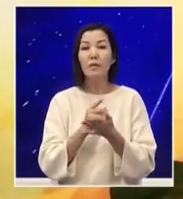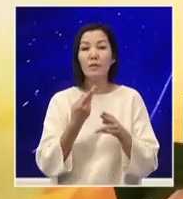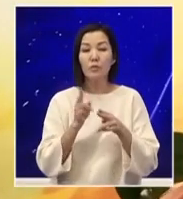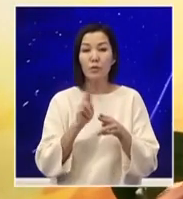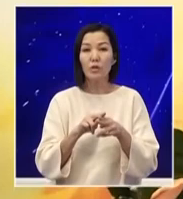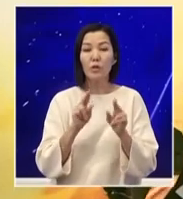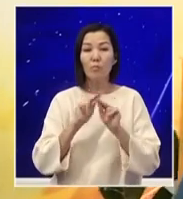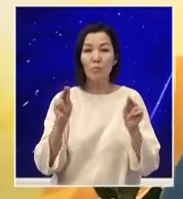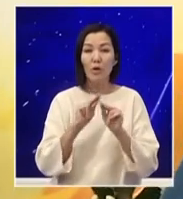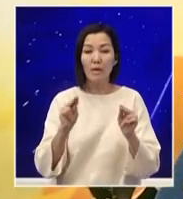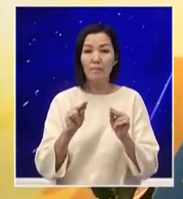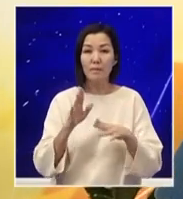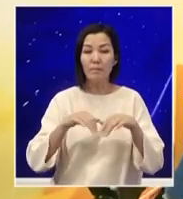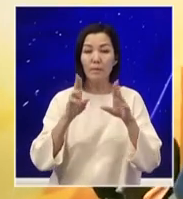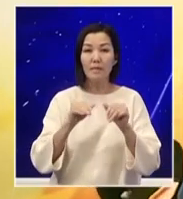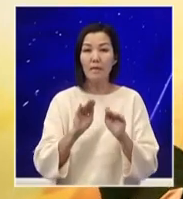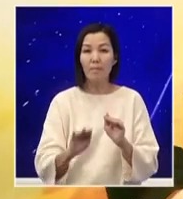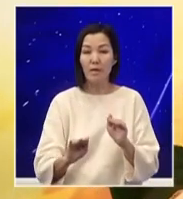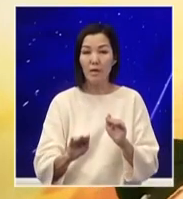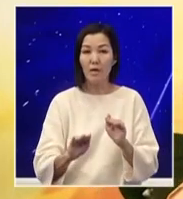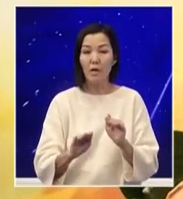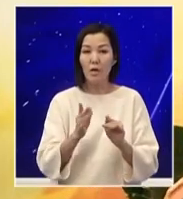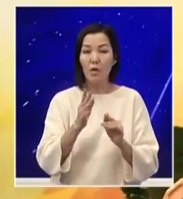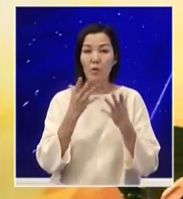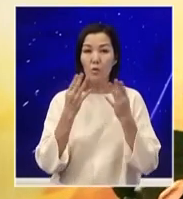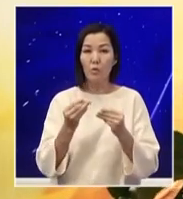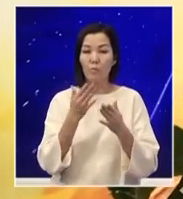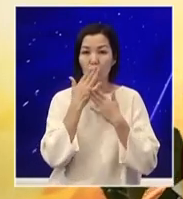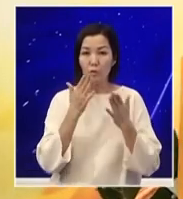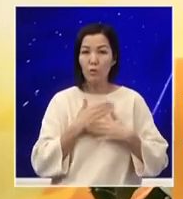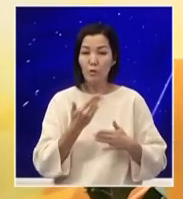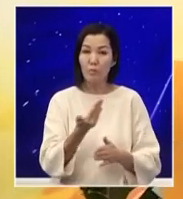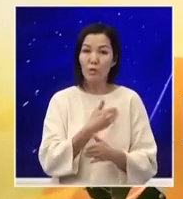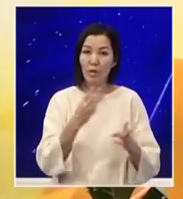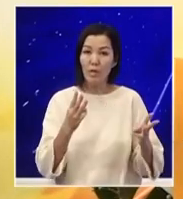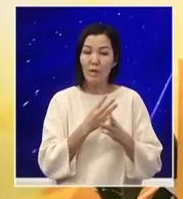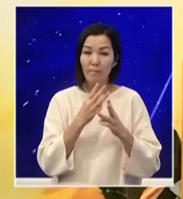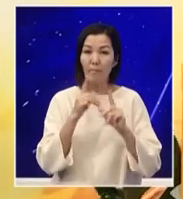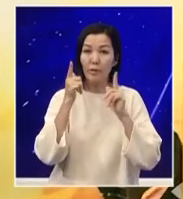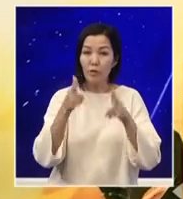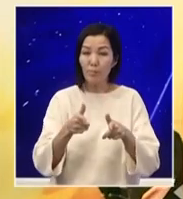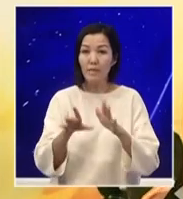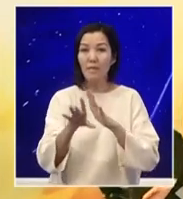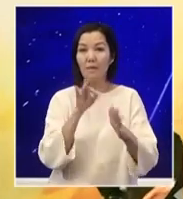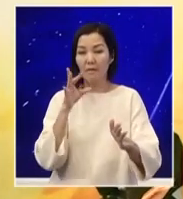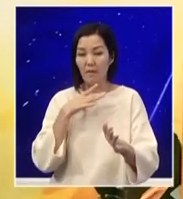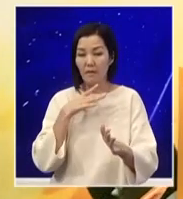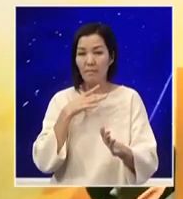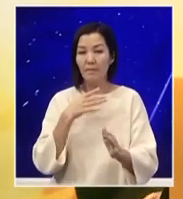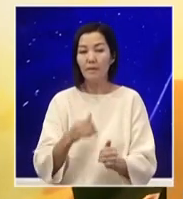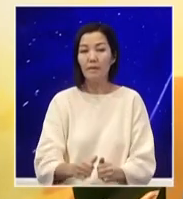ұстазды мамандықты бала күнімнен сүйіп қалап осы мамандықтың жолын